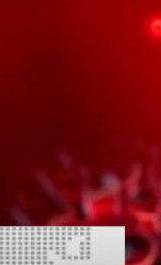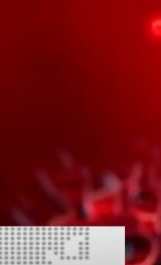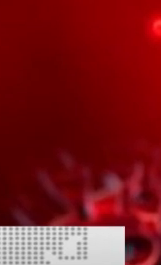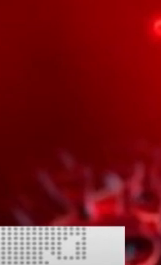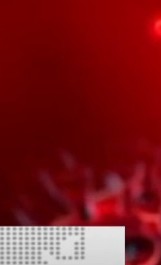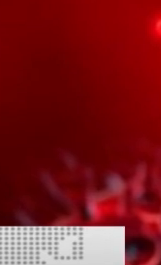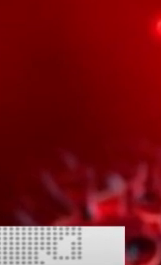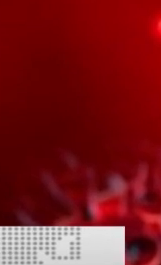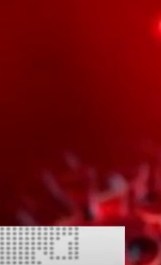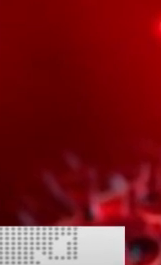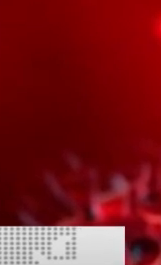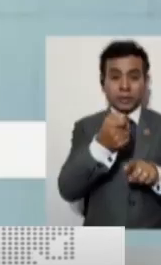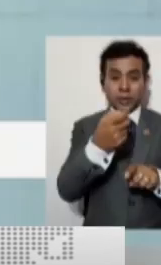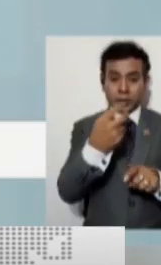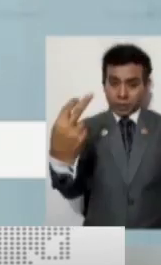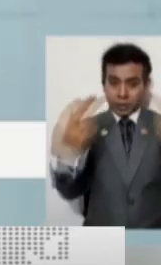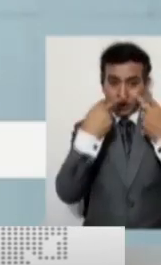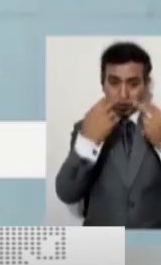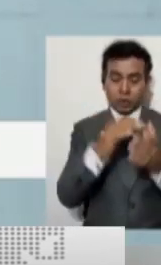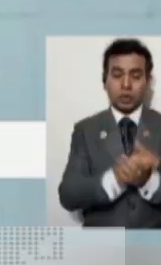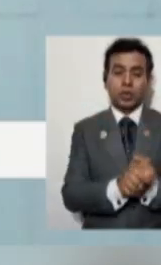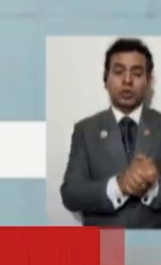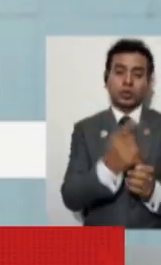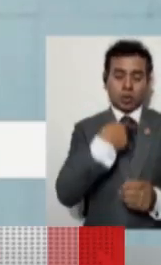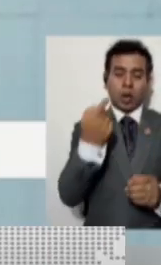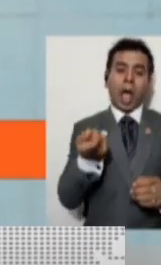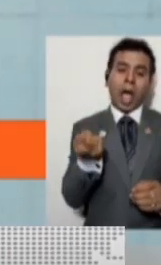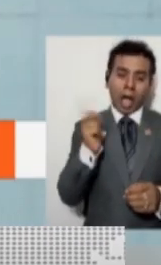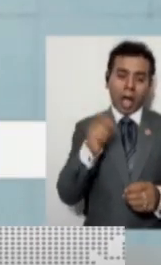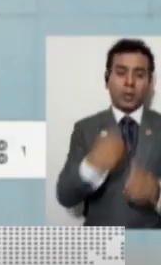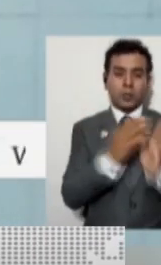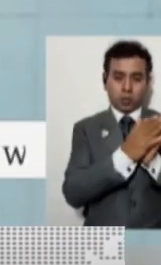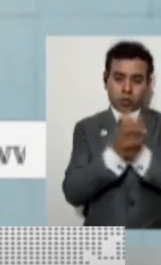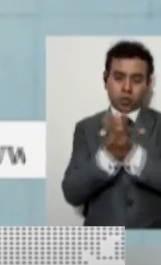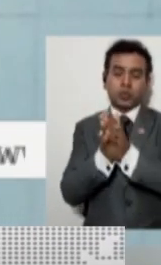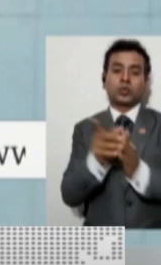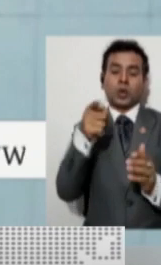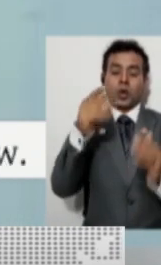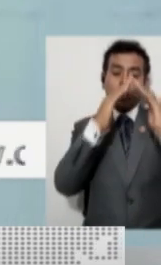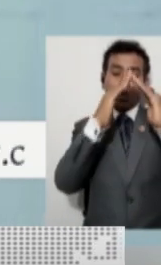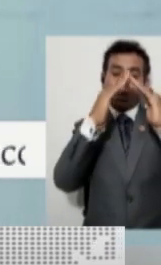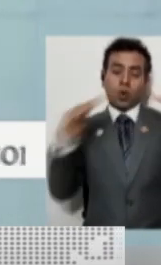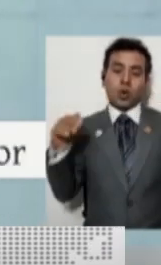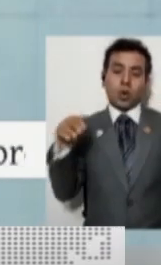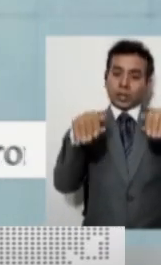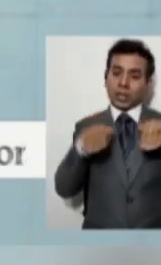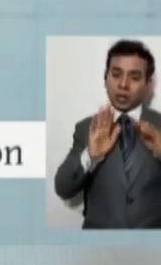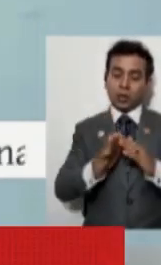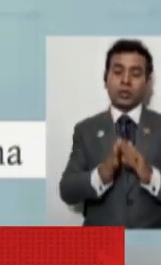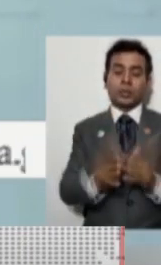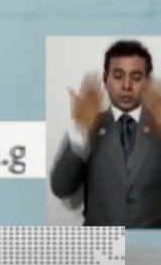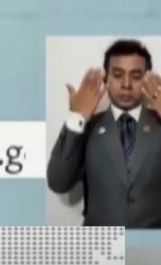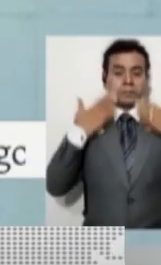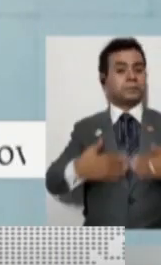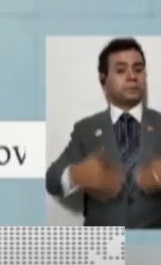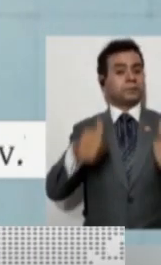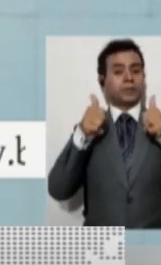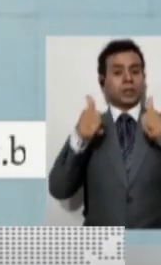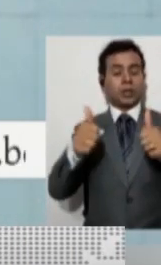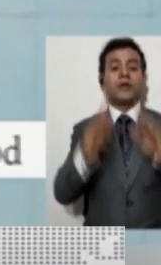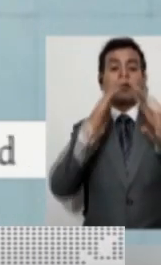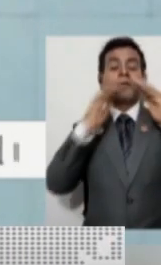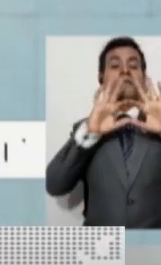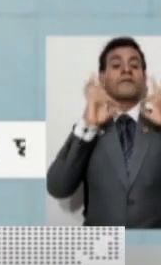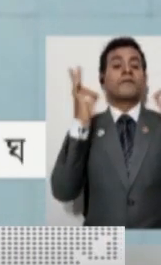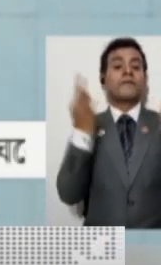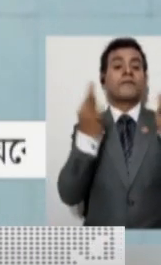চলার পরামর্শ দেন তিনি। বাড়িতে থাকুন, সুস্থ থাকুন, পরিবারকে সুস্থ রাখুন, এবং শুধুমাত্র সামাজিক দূরত্ব